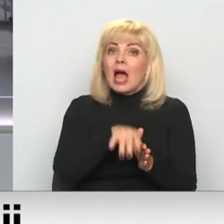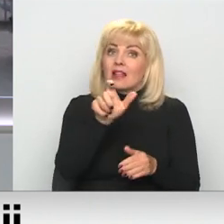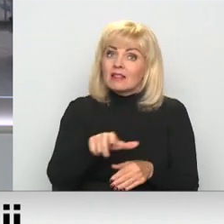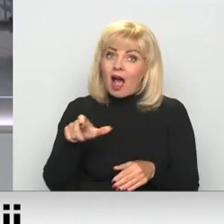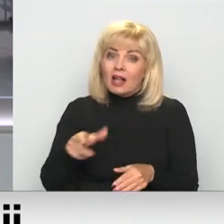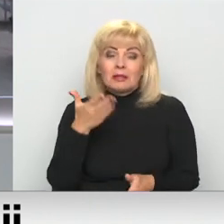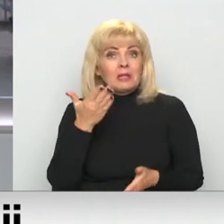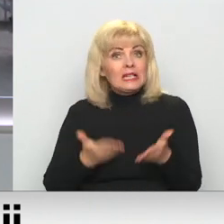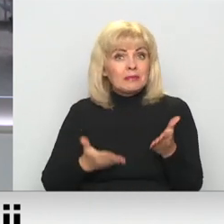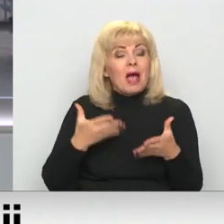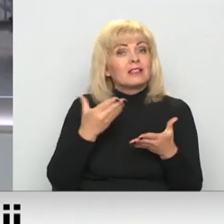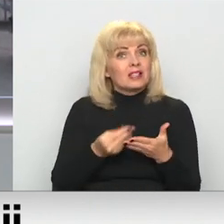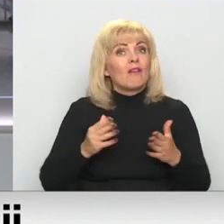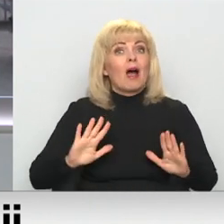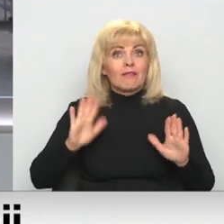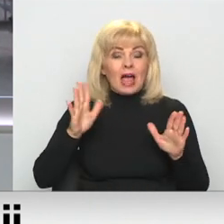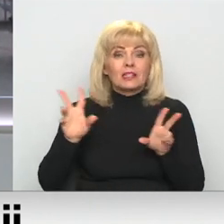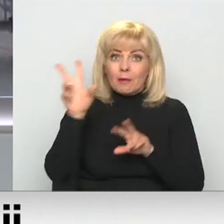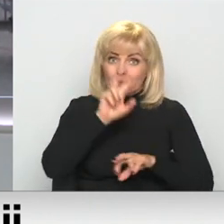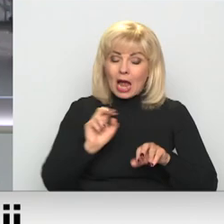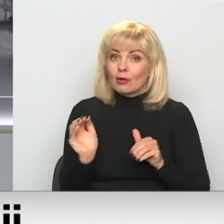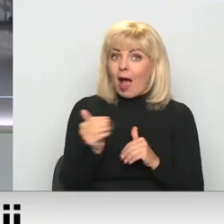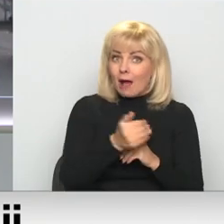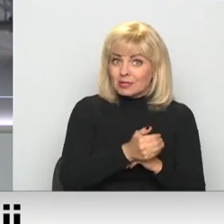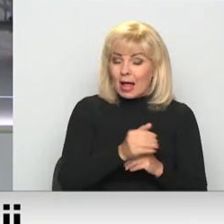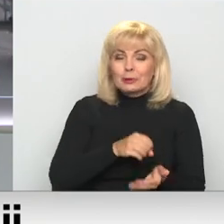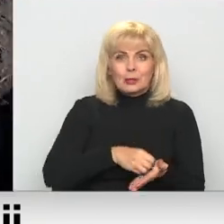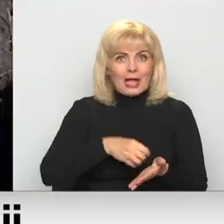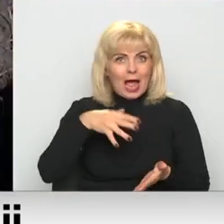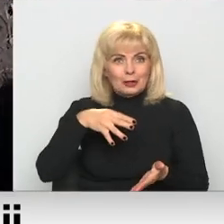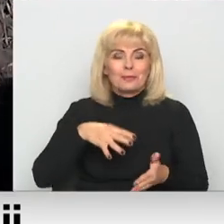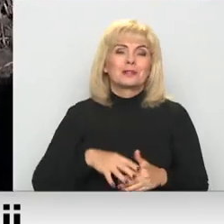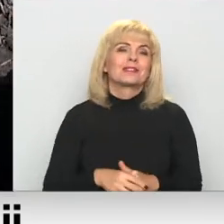varēja izmēģināt savu veiksmi, meklējot apslēptus dārgumus.